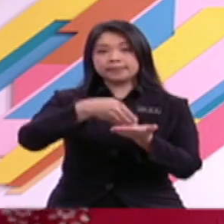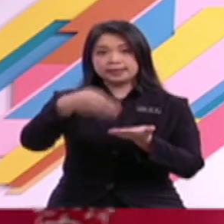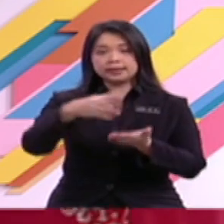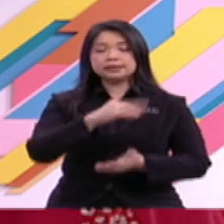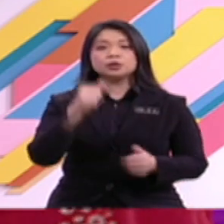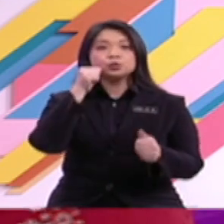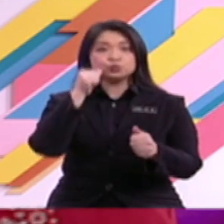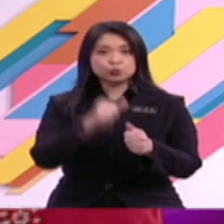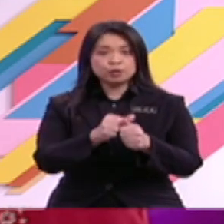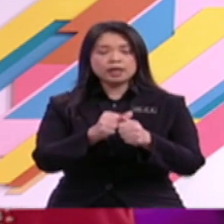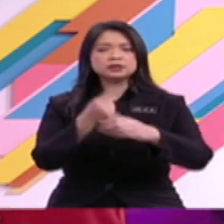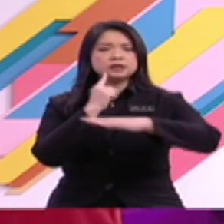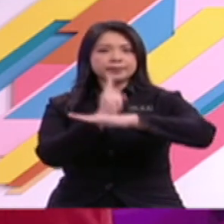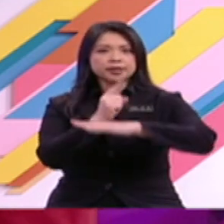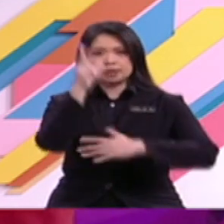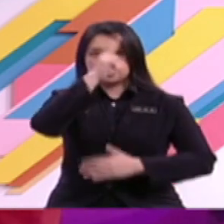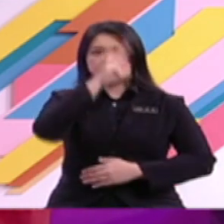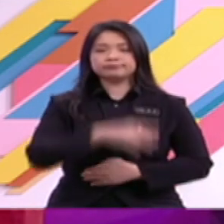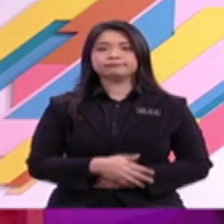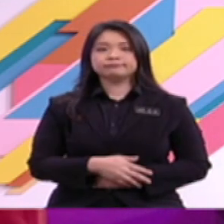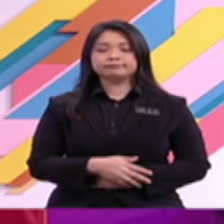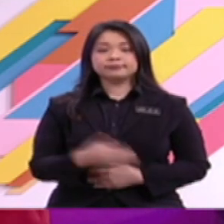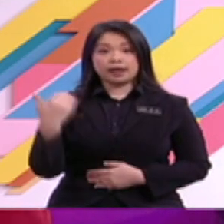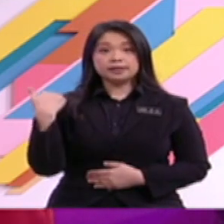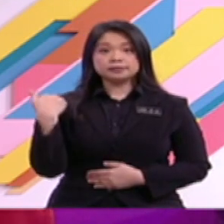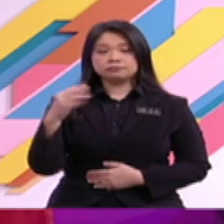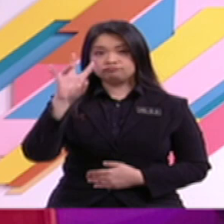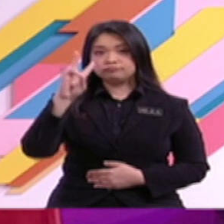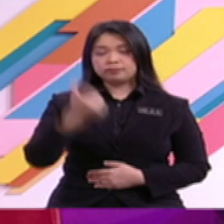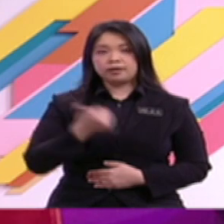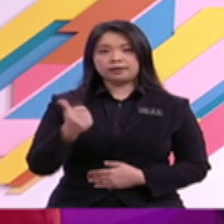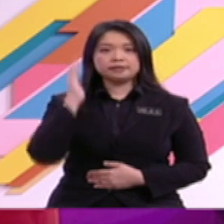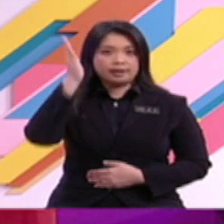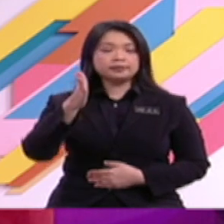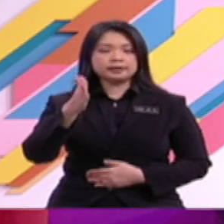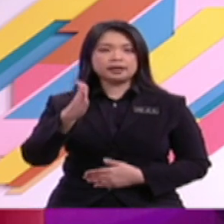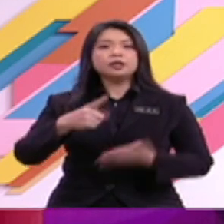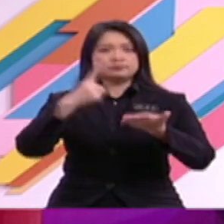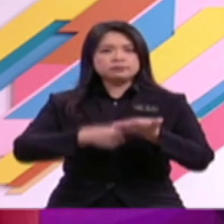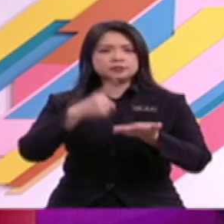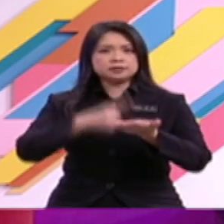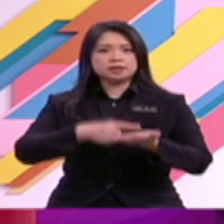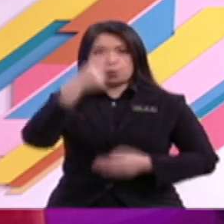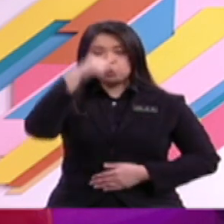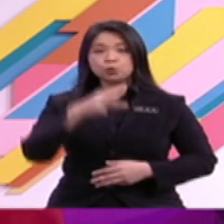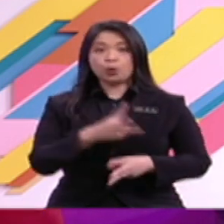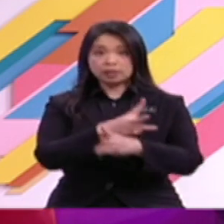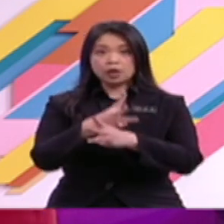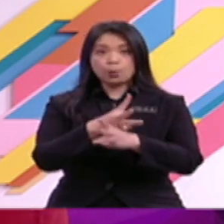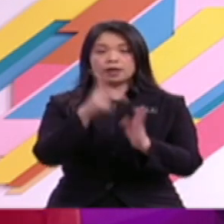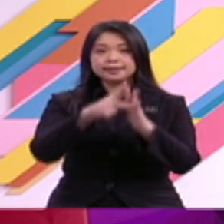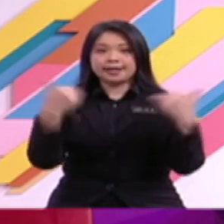surat jaminan kerajaan Oke ini S7 alat yang akan kita bincangkan untuk mengawal